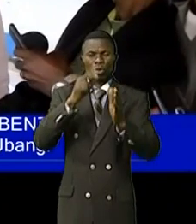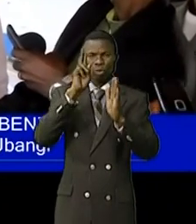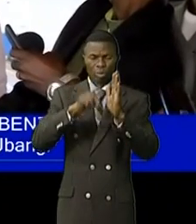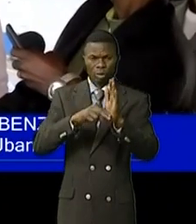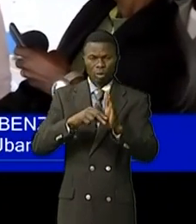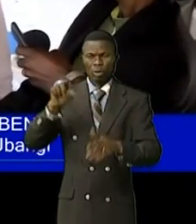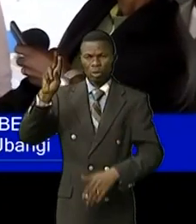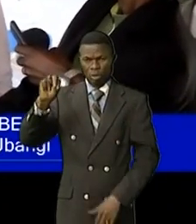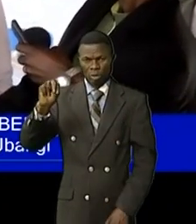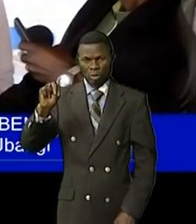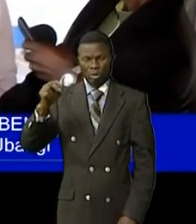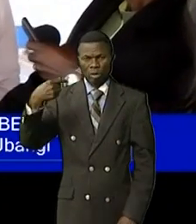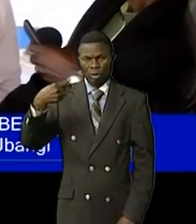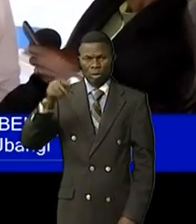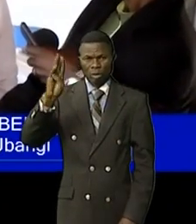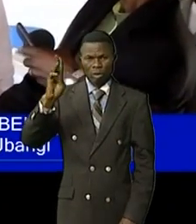Ubanda et